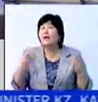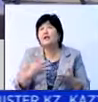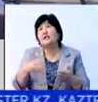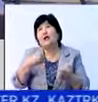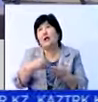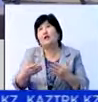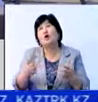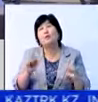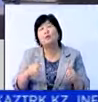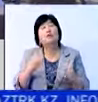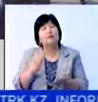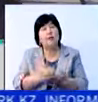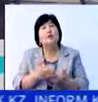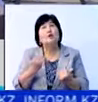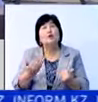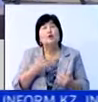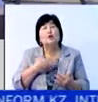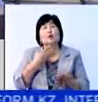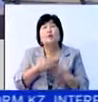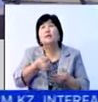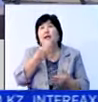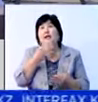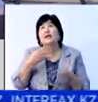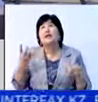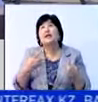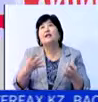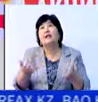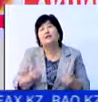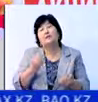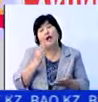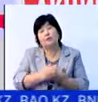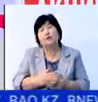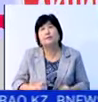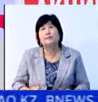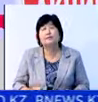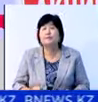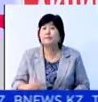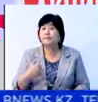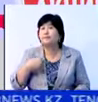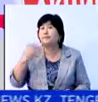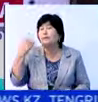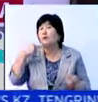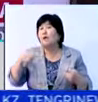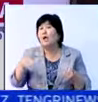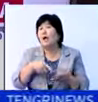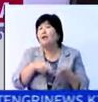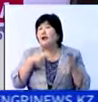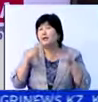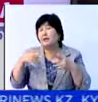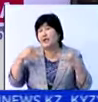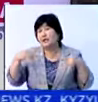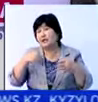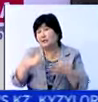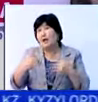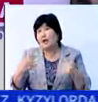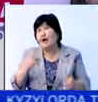алуға мүмкіндік бар екен. Сол үшін мен өзім таңдап керек нәрсемді алып тұрмын. Бұрын үлкен қалаларға барып, осындай жерлерге барып телевизор алатын едік,